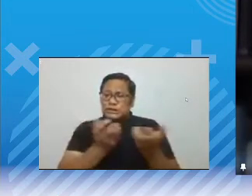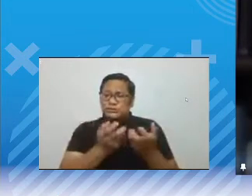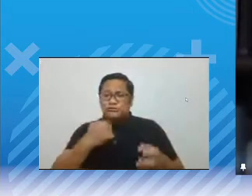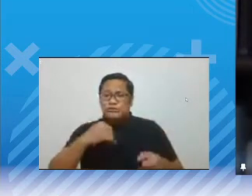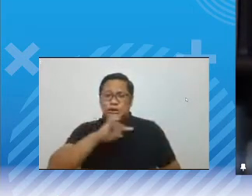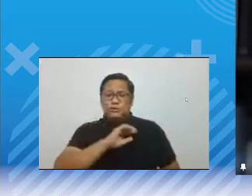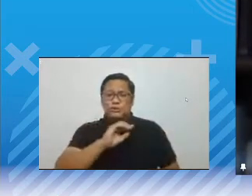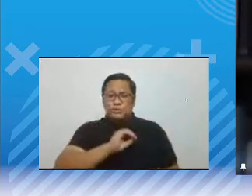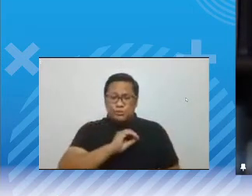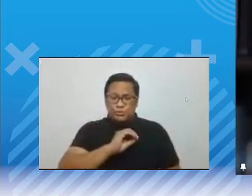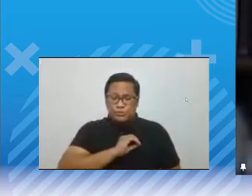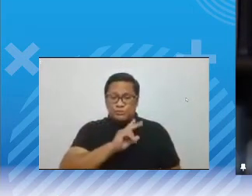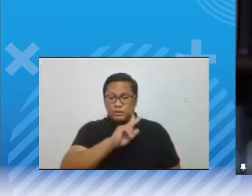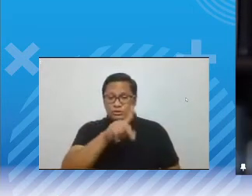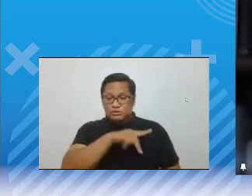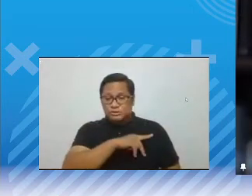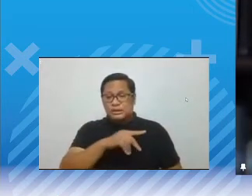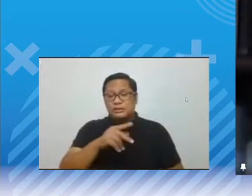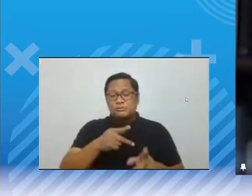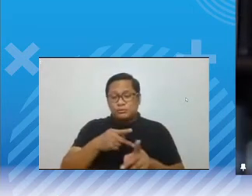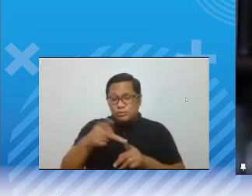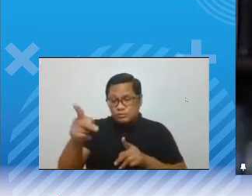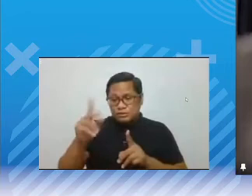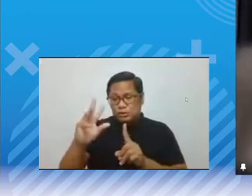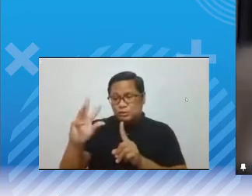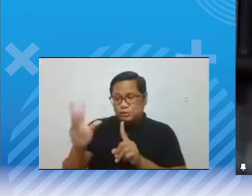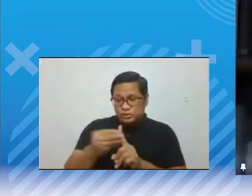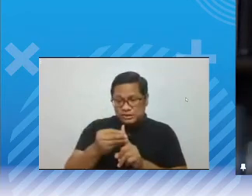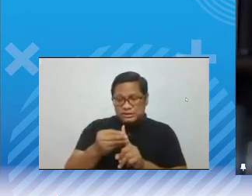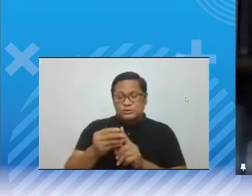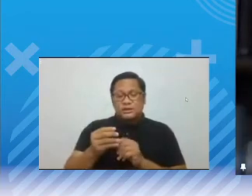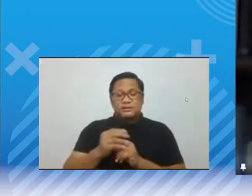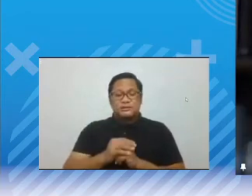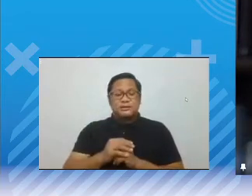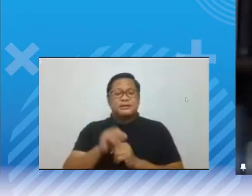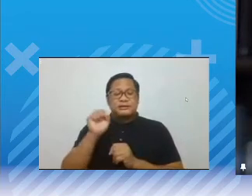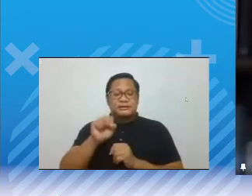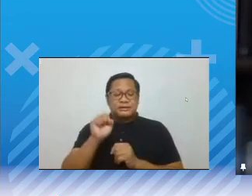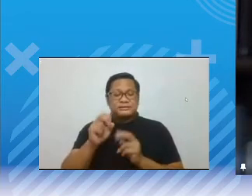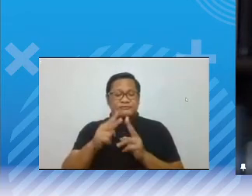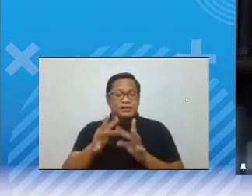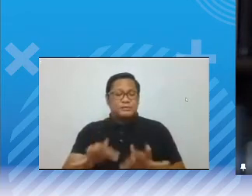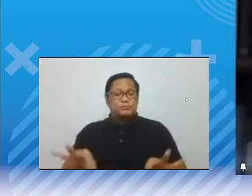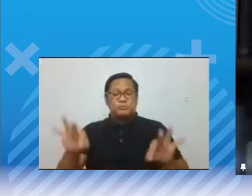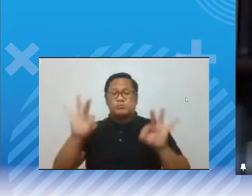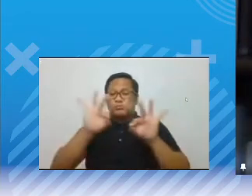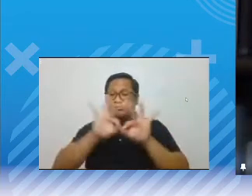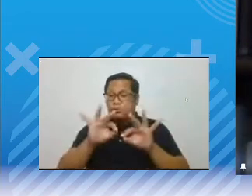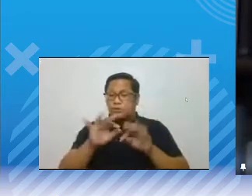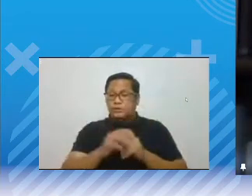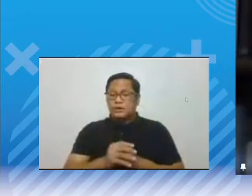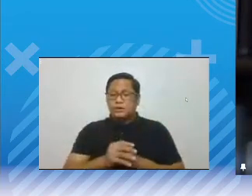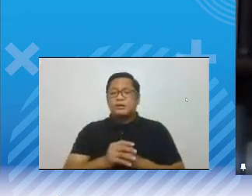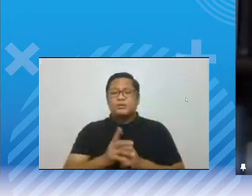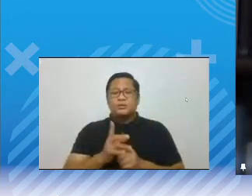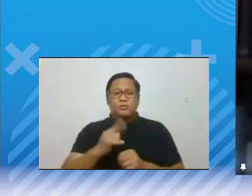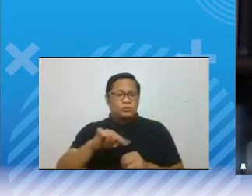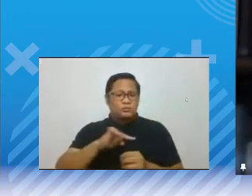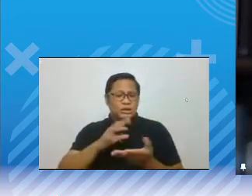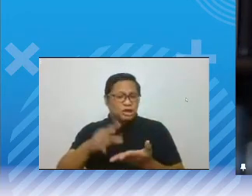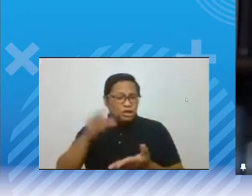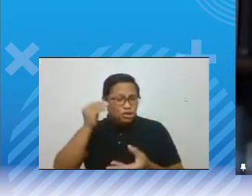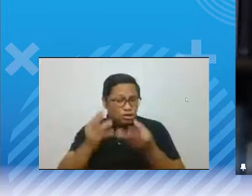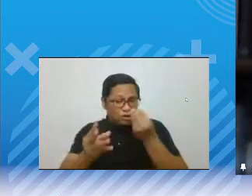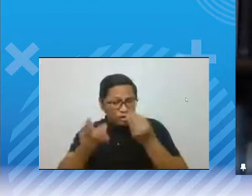own personal, professional, and cultural context po. Kaya importante po talaga na lagi tayong we're always learning, lagi